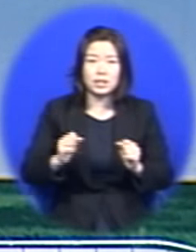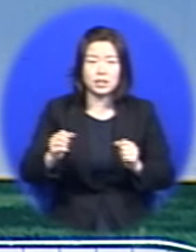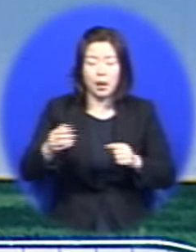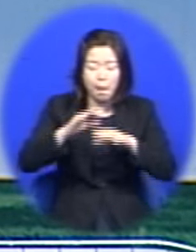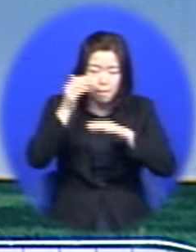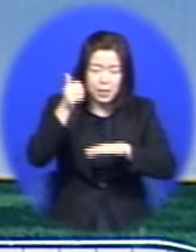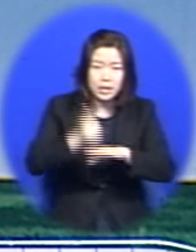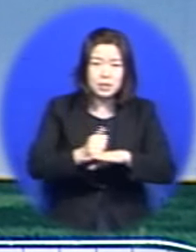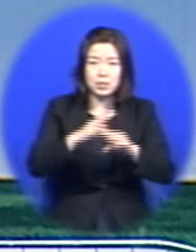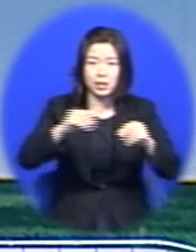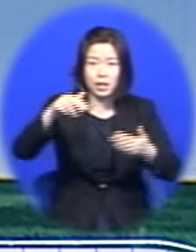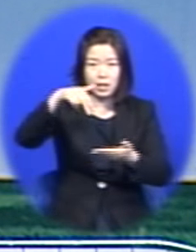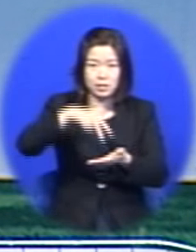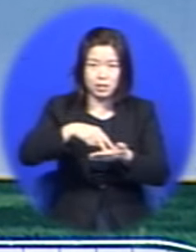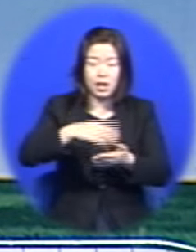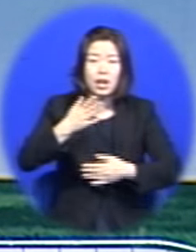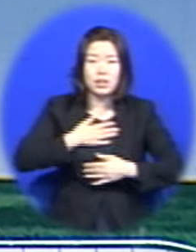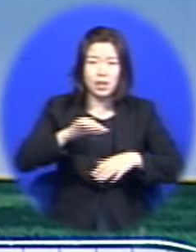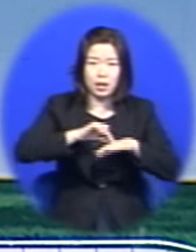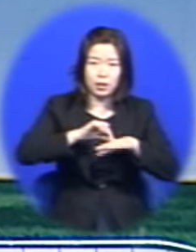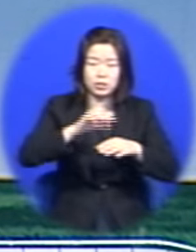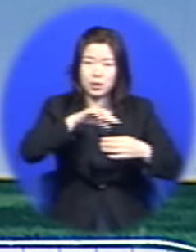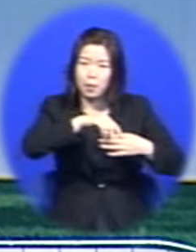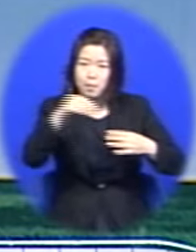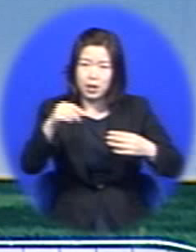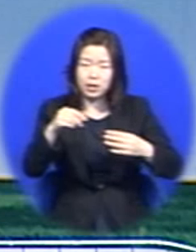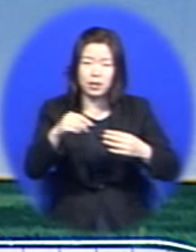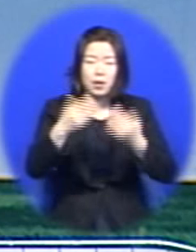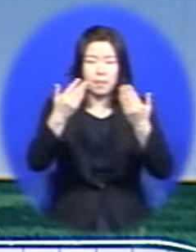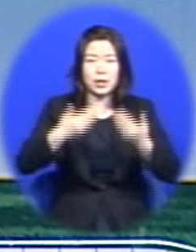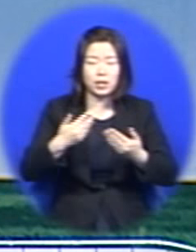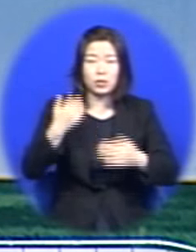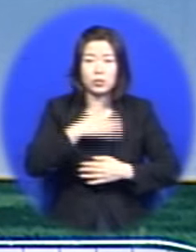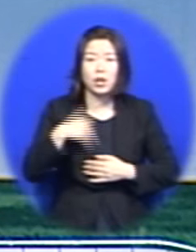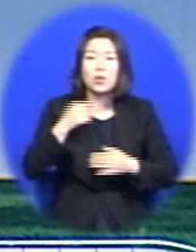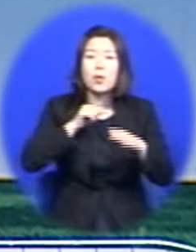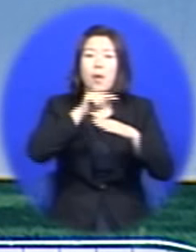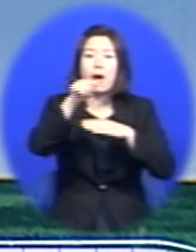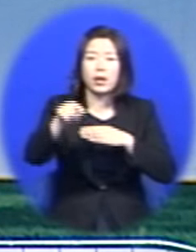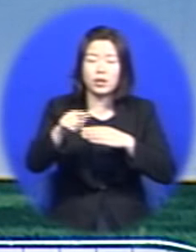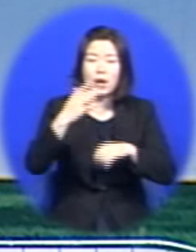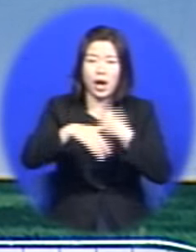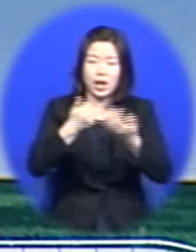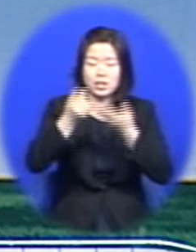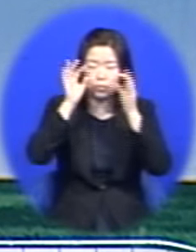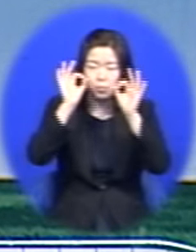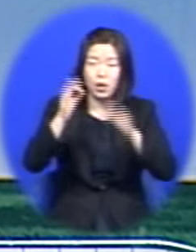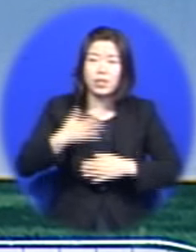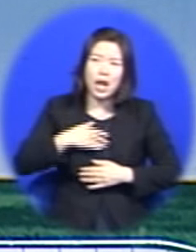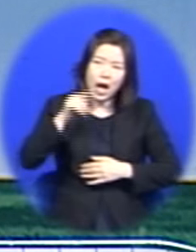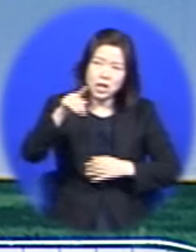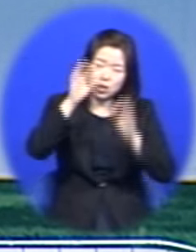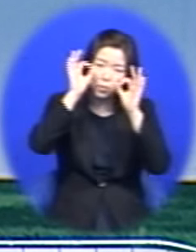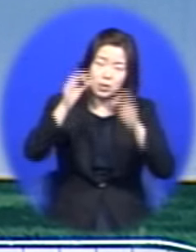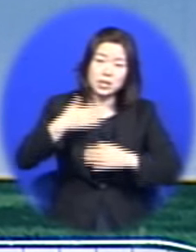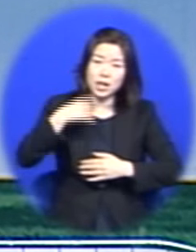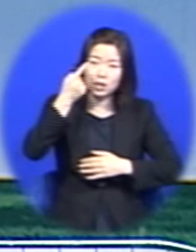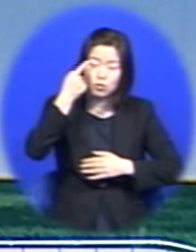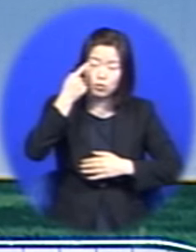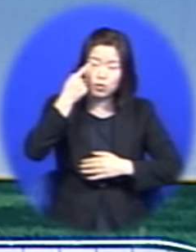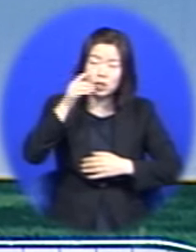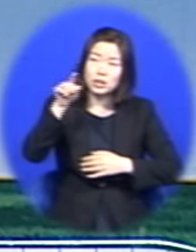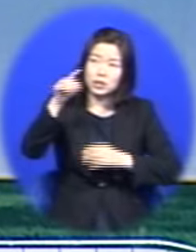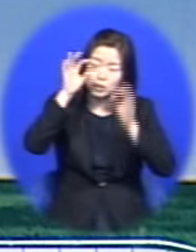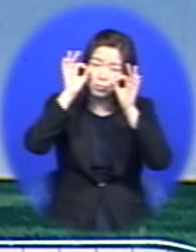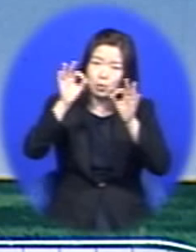것이라. 내 가죽이 벗김을 당한 뒤에도 내가 육체 밖에서 하나님을 보리라. 내가 그를 보리니 내 눈으로 그를